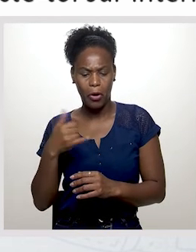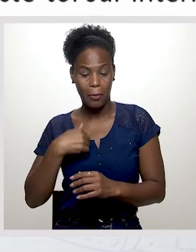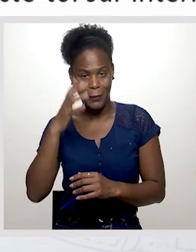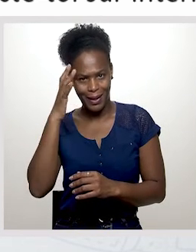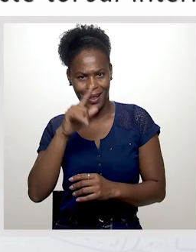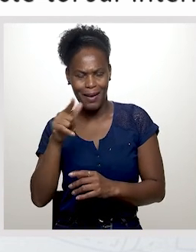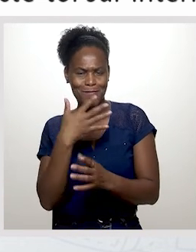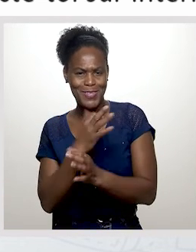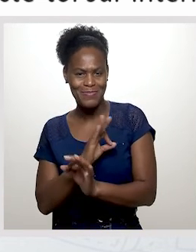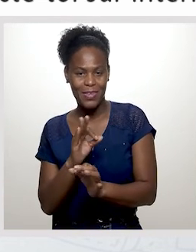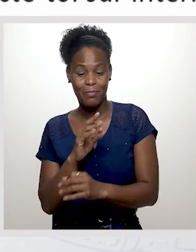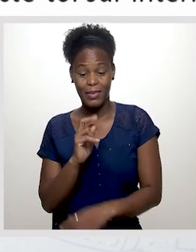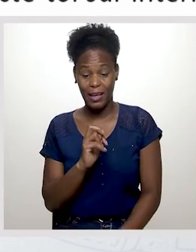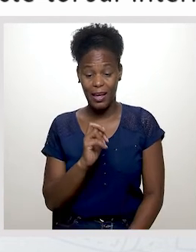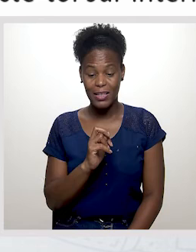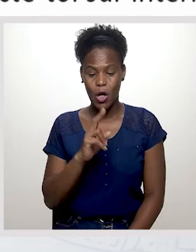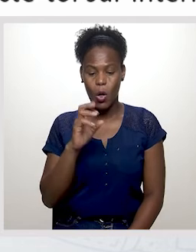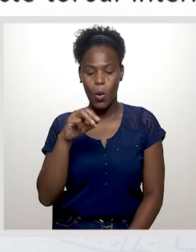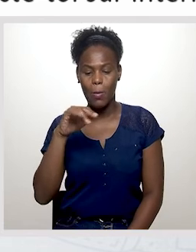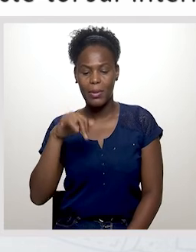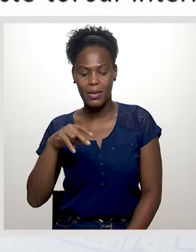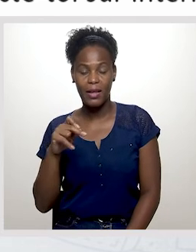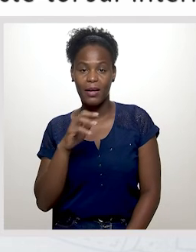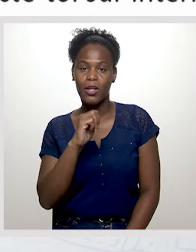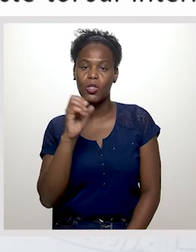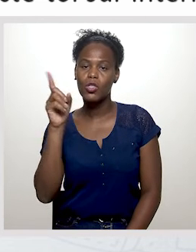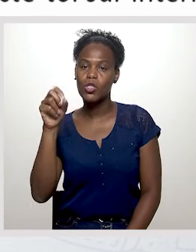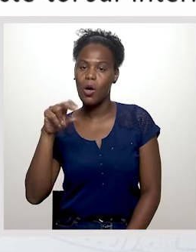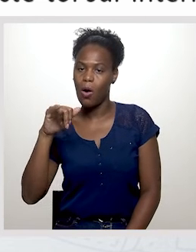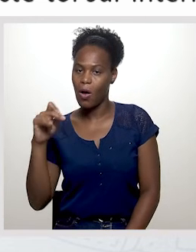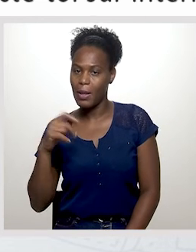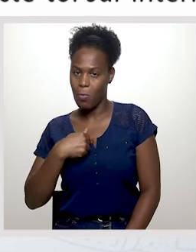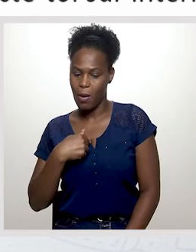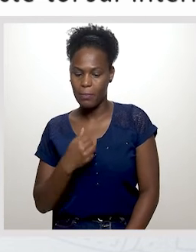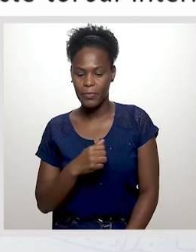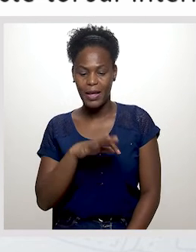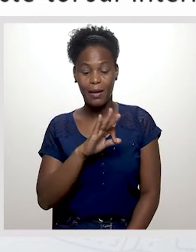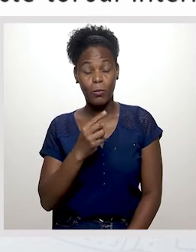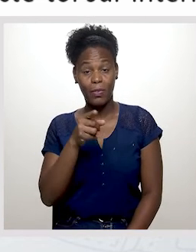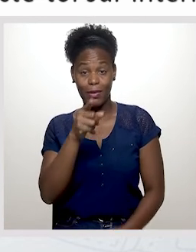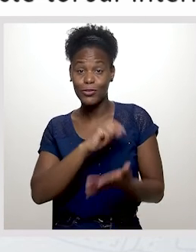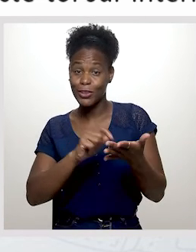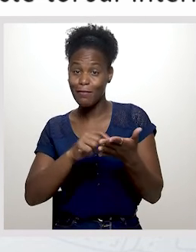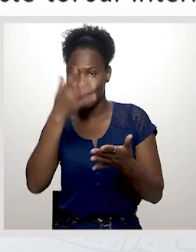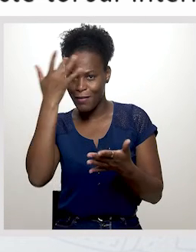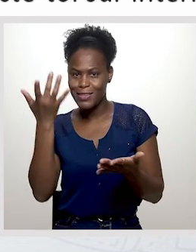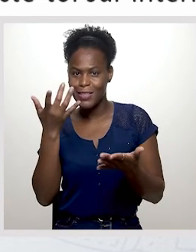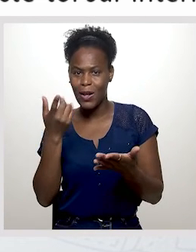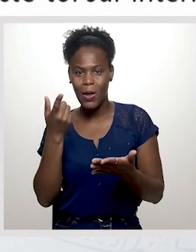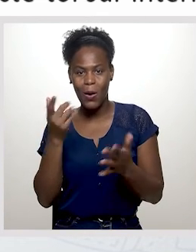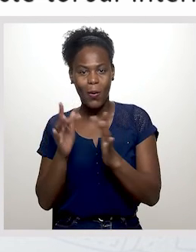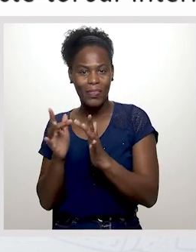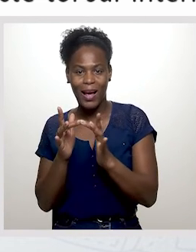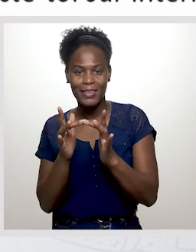3. Romina, Sonia et moi. 4. Pour t'inscrire, c'est facile. Connecte-toi